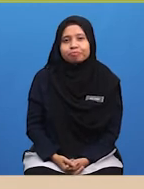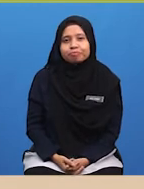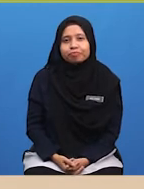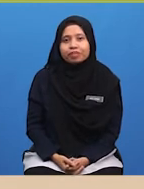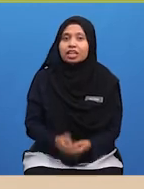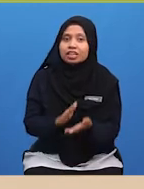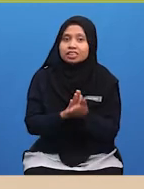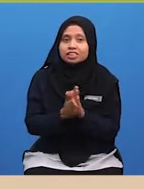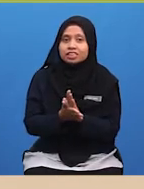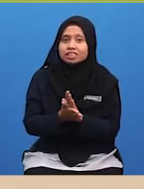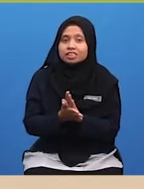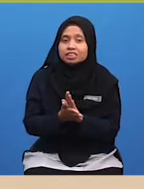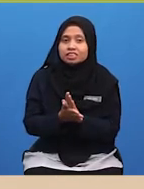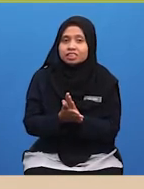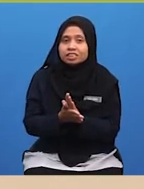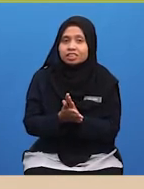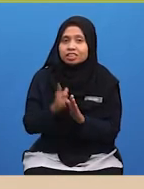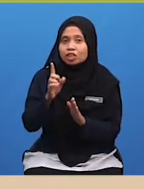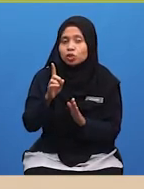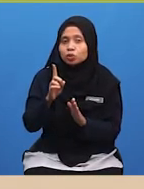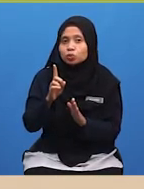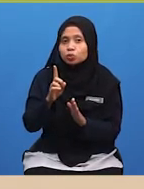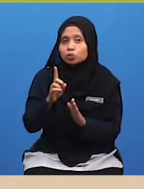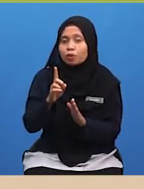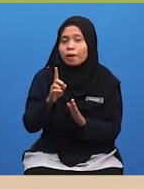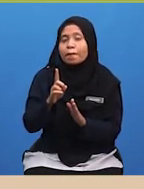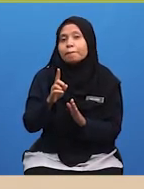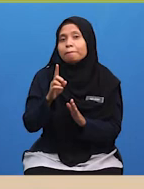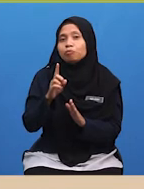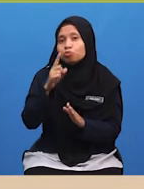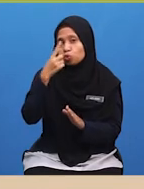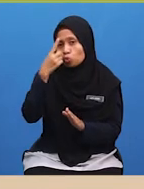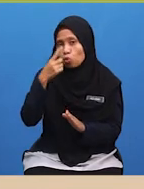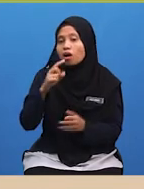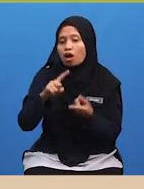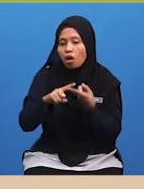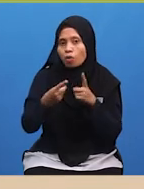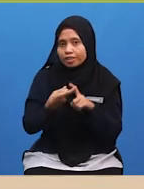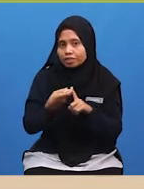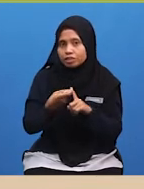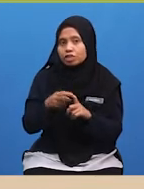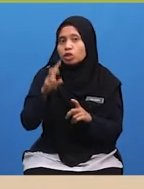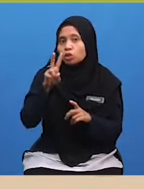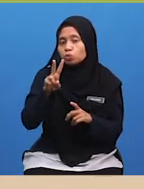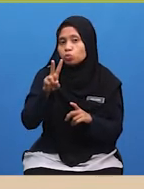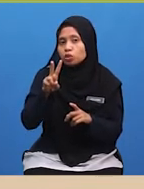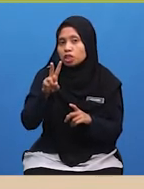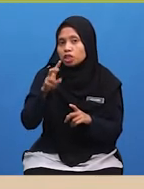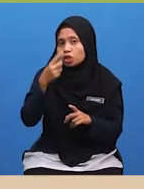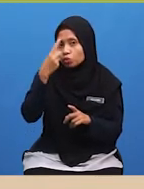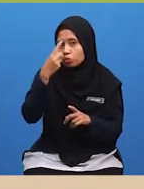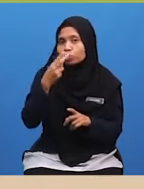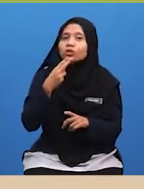Jadi, sebiji buah apel untuk kawan dan dua bagi